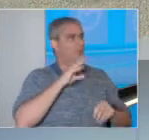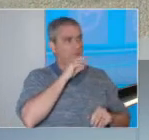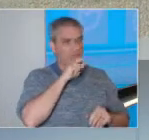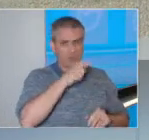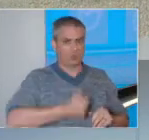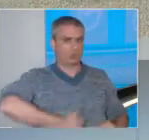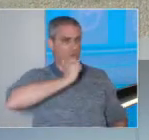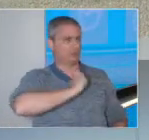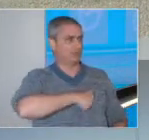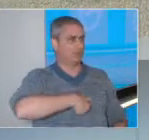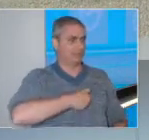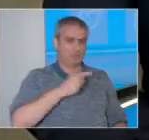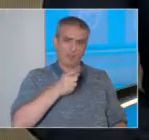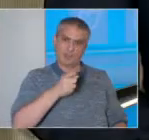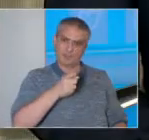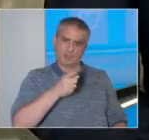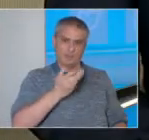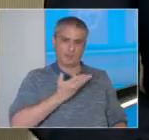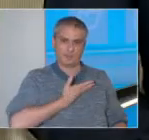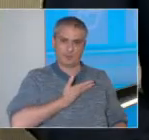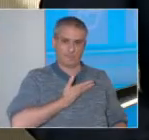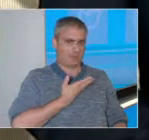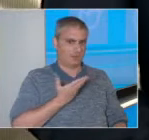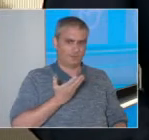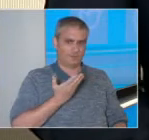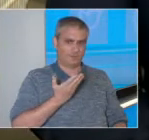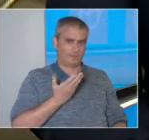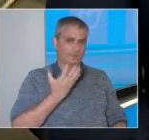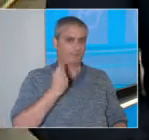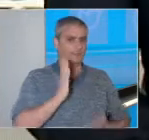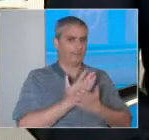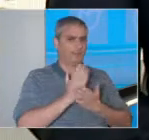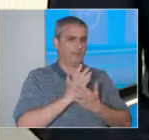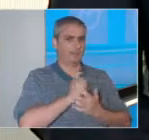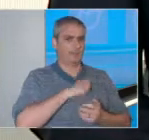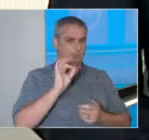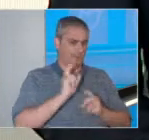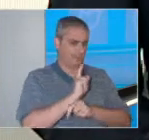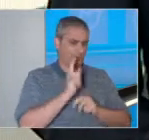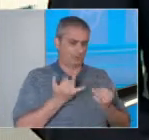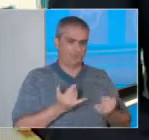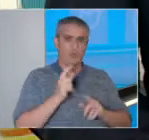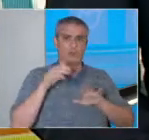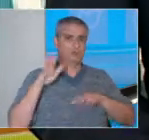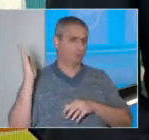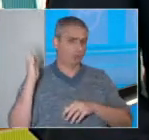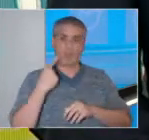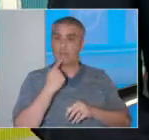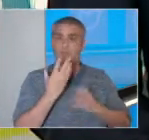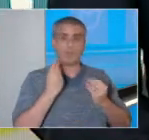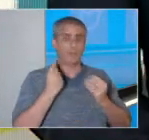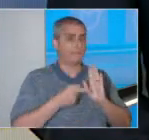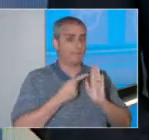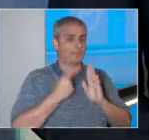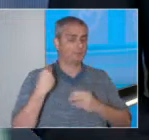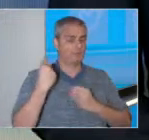עליך כראש עירייה. אתה מקבל למעשה הרבה החלטות בעיר שלך בתקופה הזו. ראש הממשלה אמר הרבה מאוד